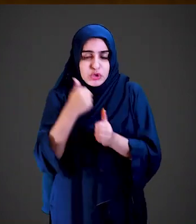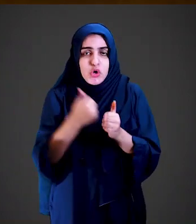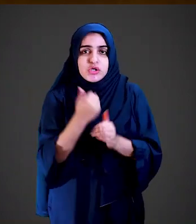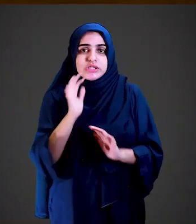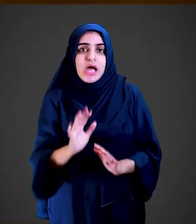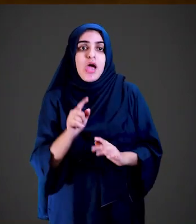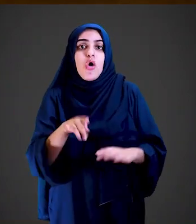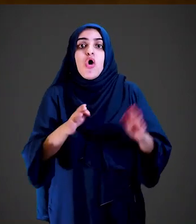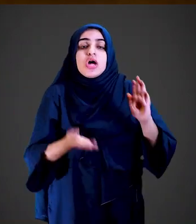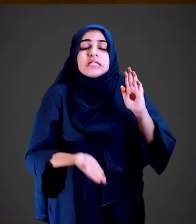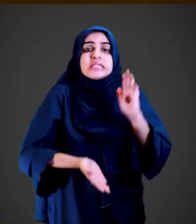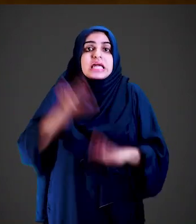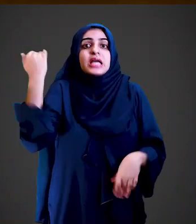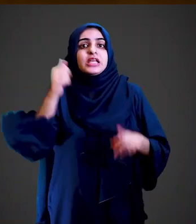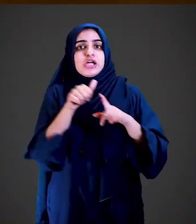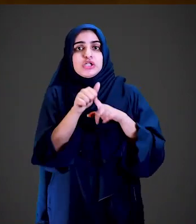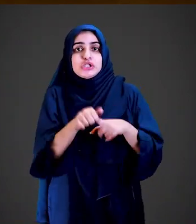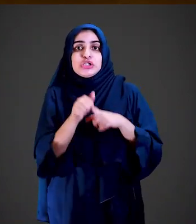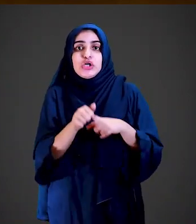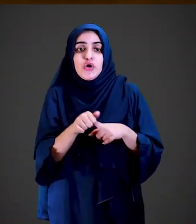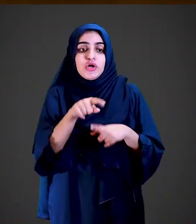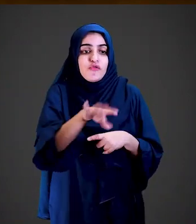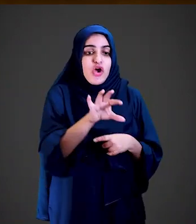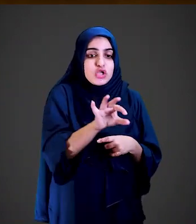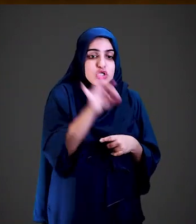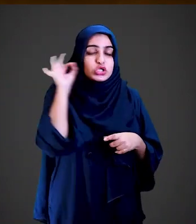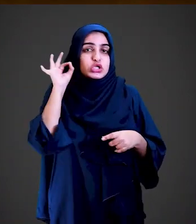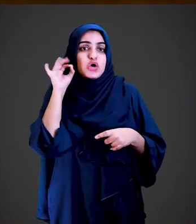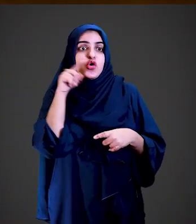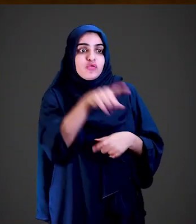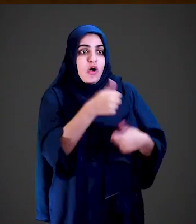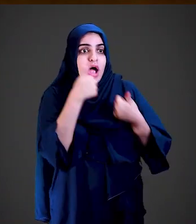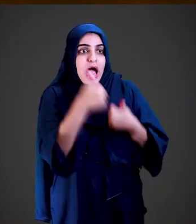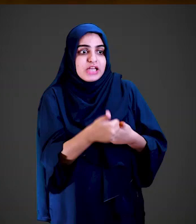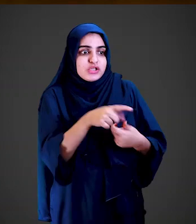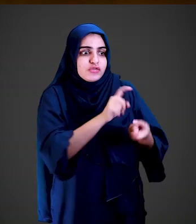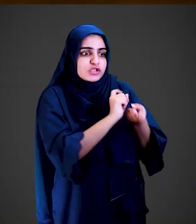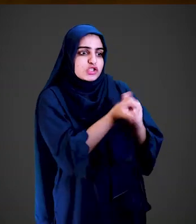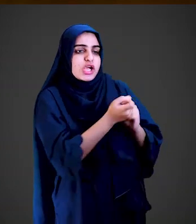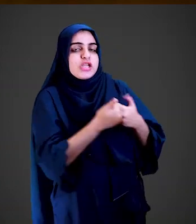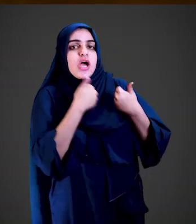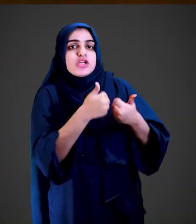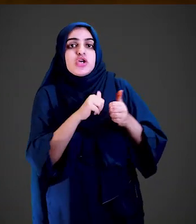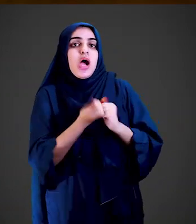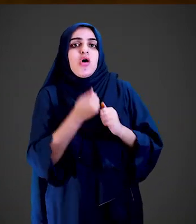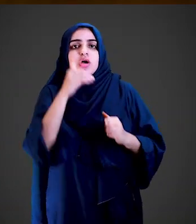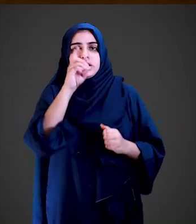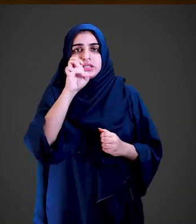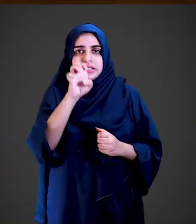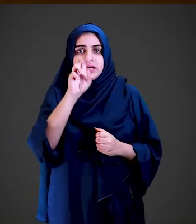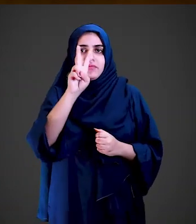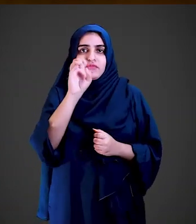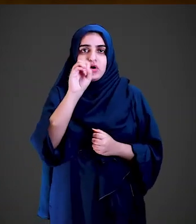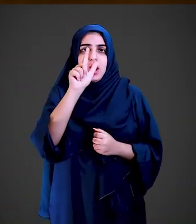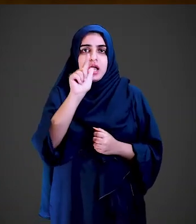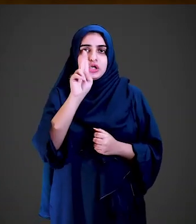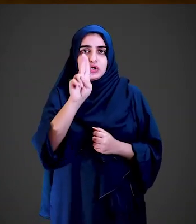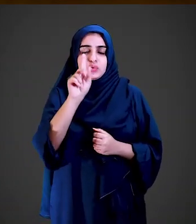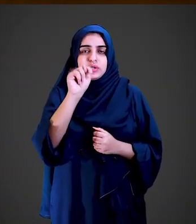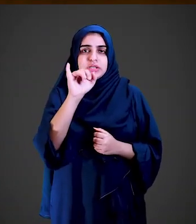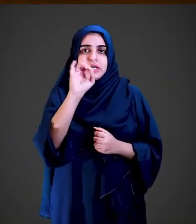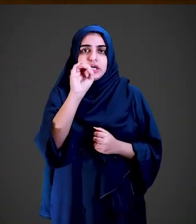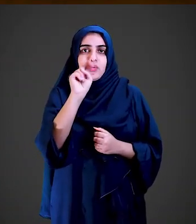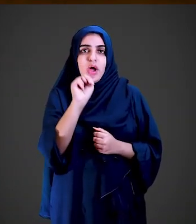بنیادی اور بہت منفرد اور آزمودہ جو طریقہ ہے اس کو کہا جاتا ہے ڈیولیوشن یعنی آپ جو